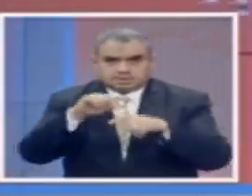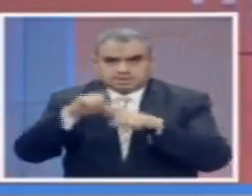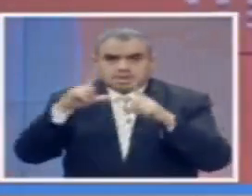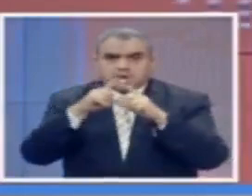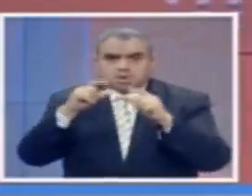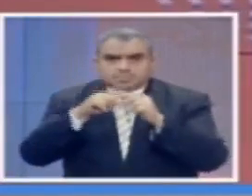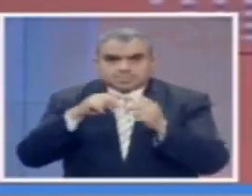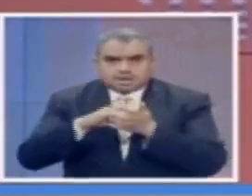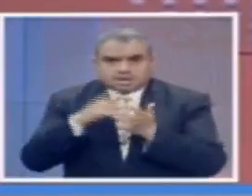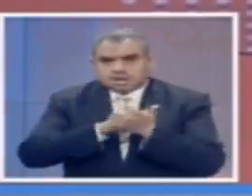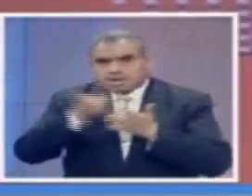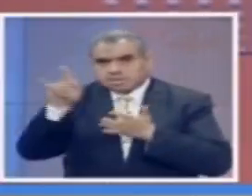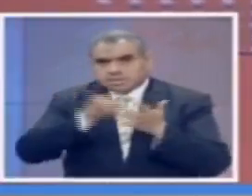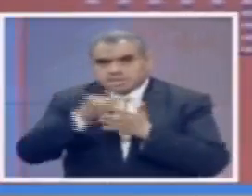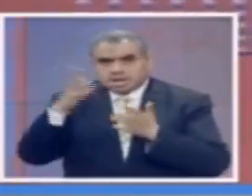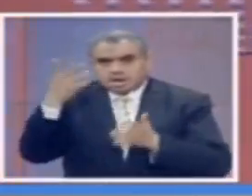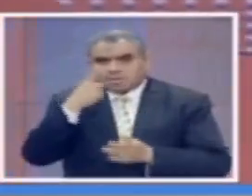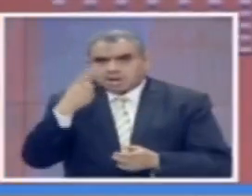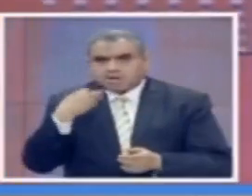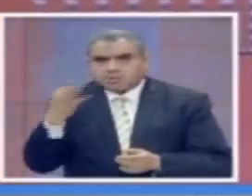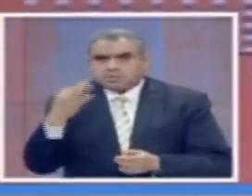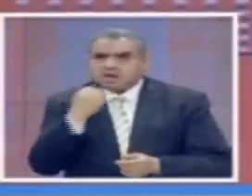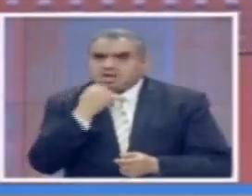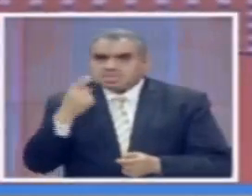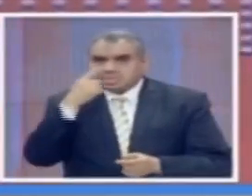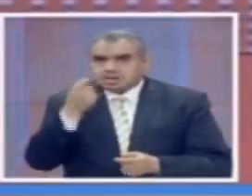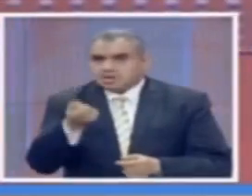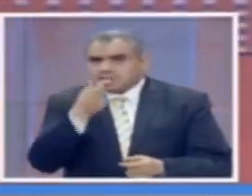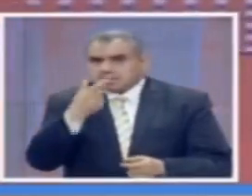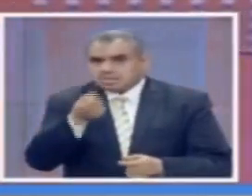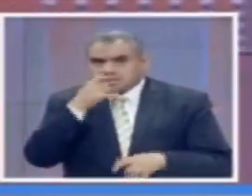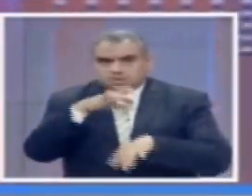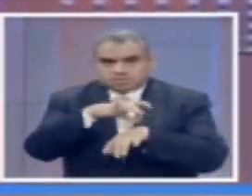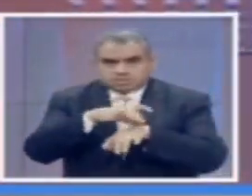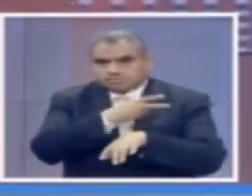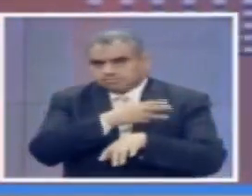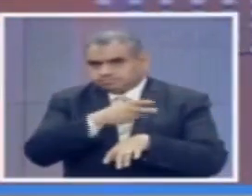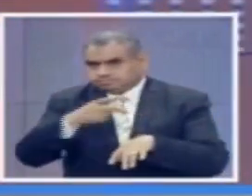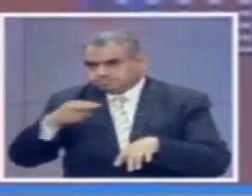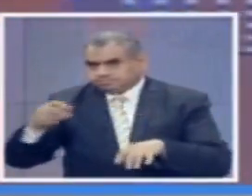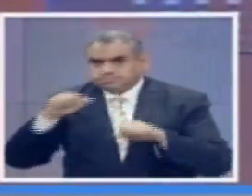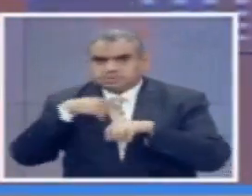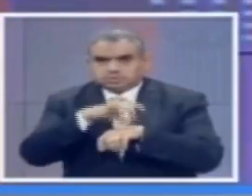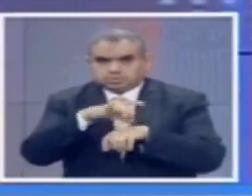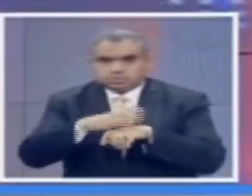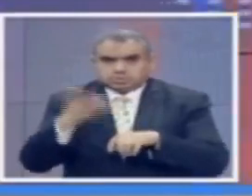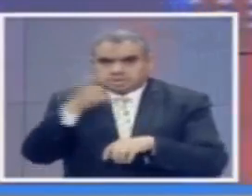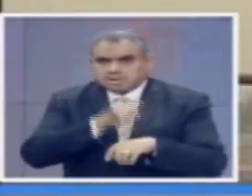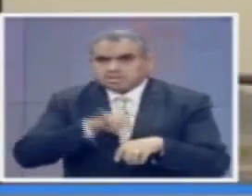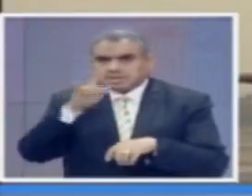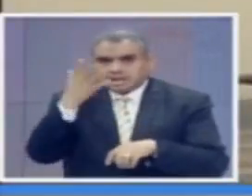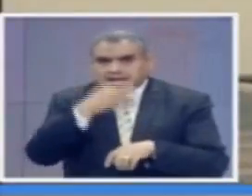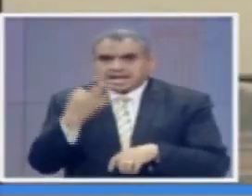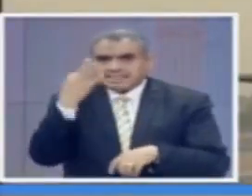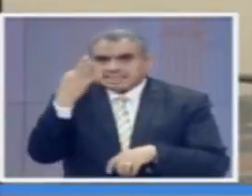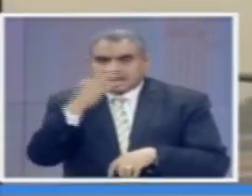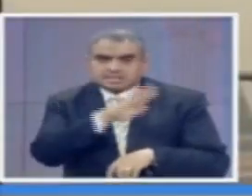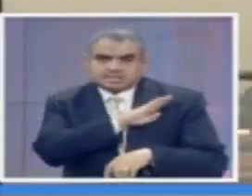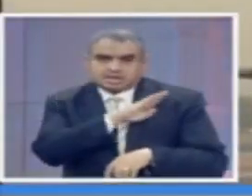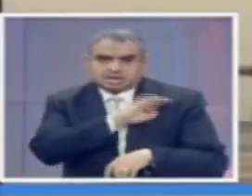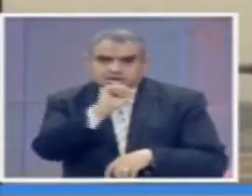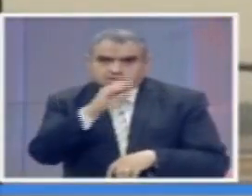وتحمل الطائرات 31 طنا من الادويه والمستلزمات والاجهزه الطبيه على متن 3 طائرات